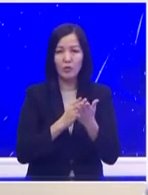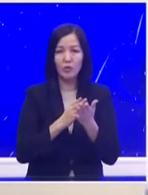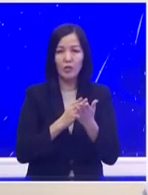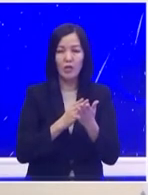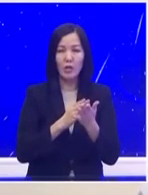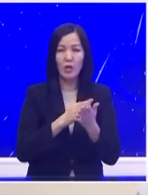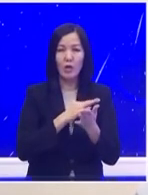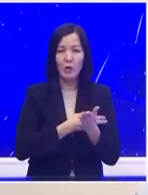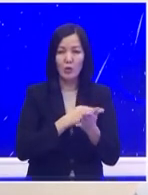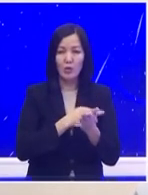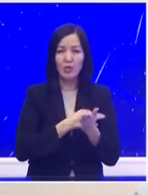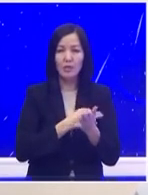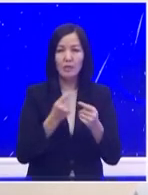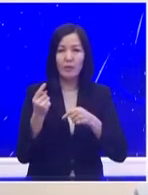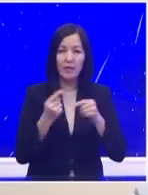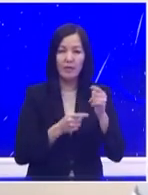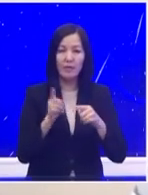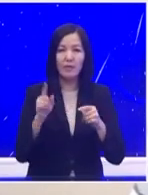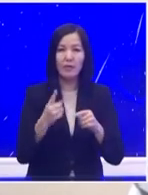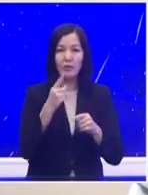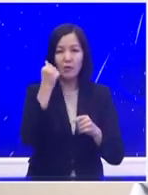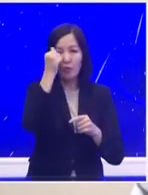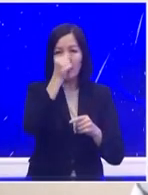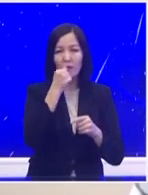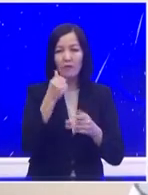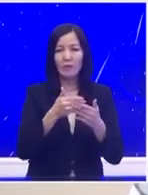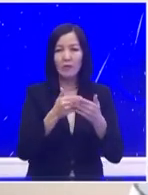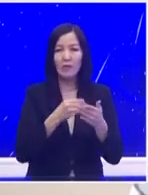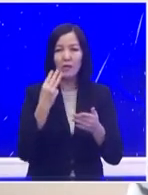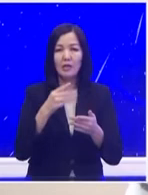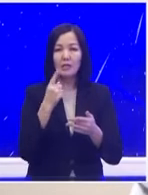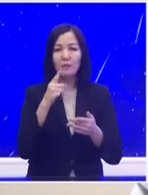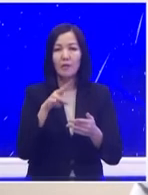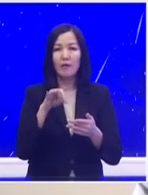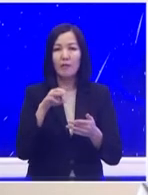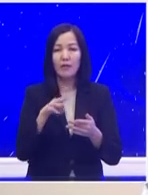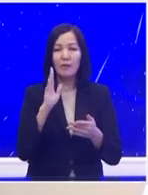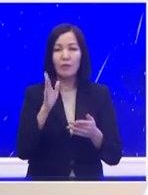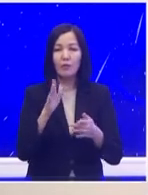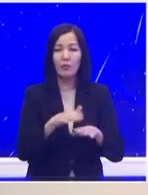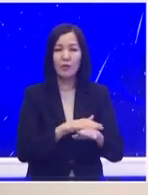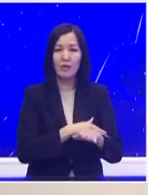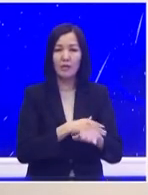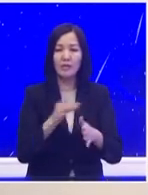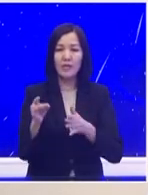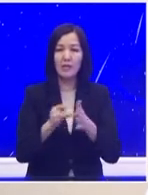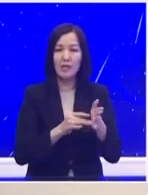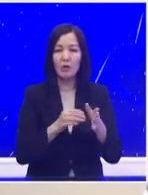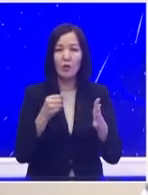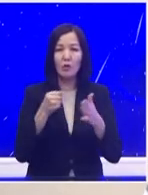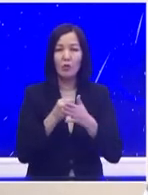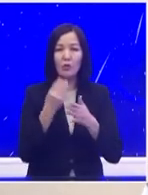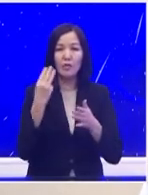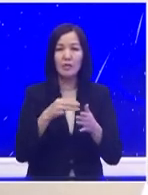юридические лица, индивидуальные предприниматели, представляющие годовую форму, а срок у нас 31 марта, он теперь продлевается автоматически до